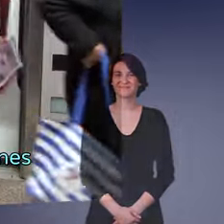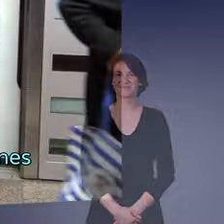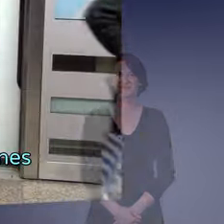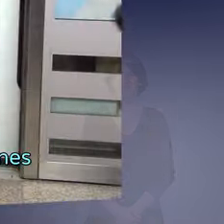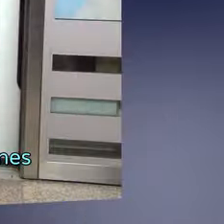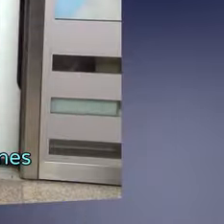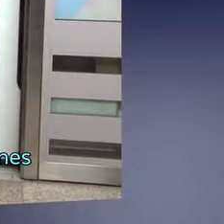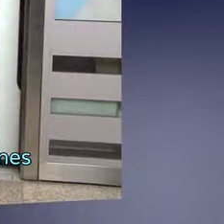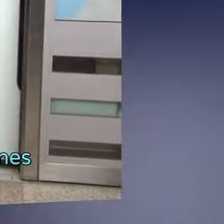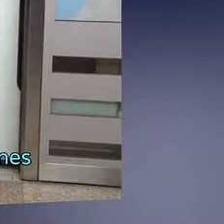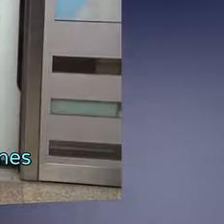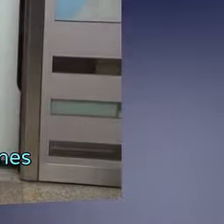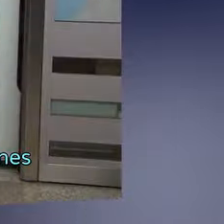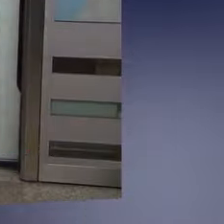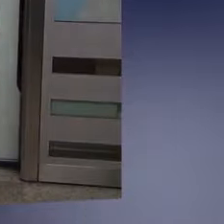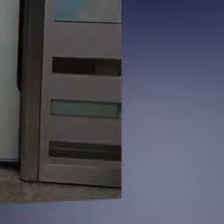personnes